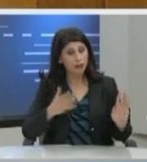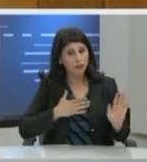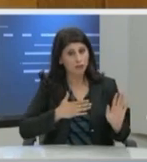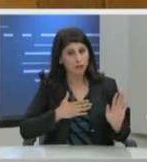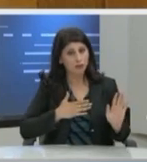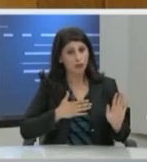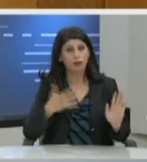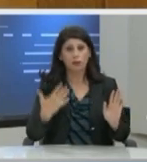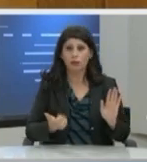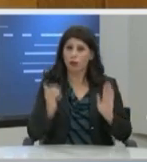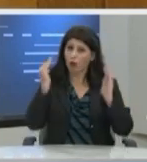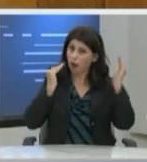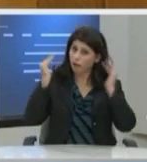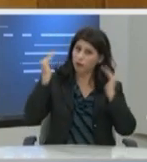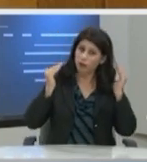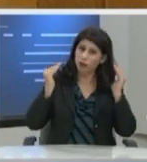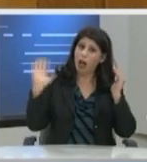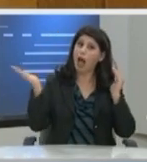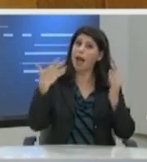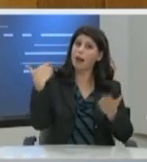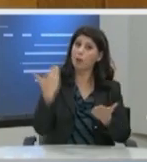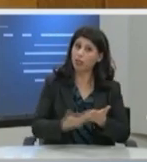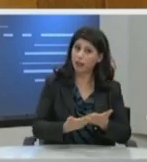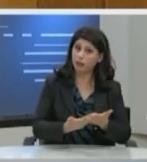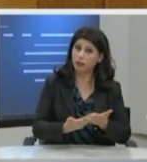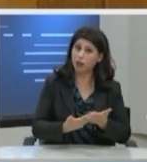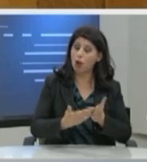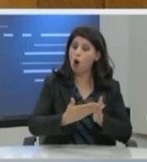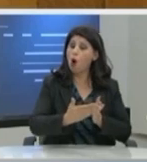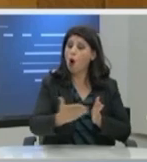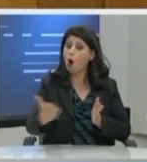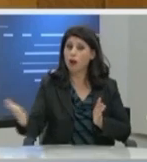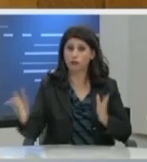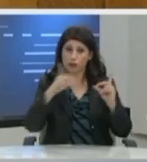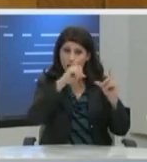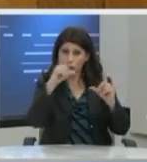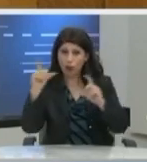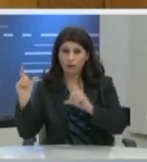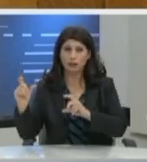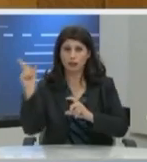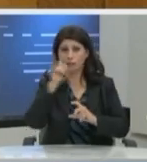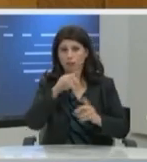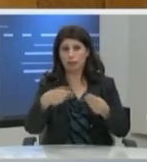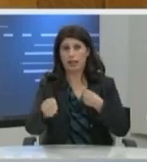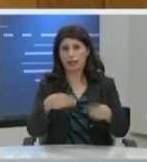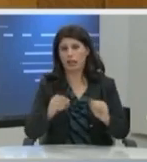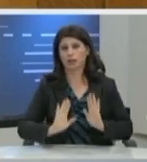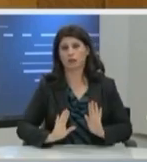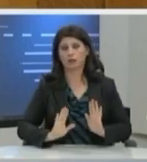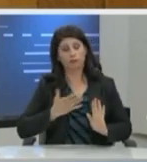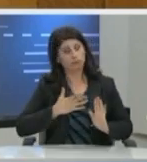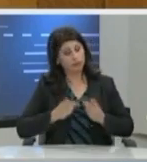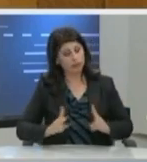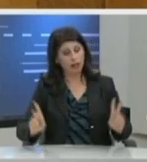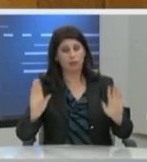Επιτρέψτε μου να έχω κάποιες αμφιβολίες αν απεδείχθη ότι ήταν όλες αυτές οι φωτογραφίες πλαστές. Επιτρέψτε μου,